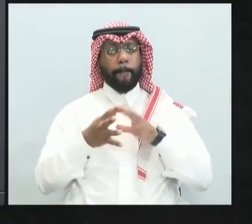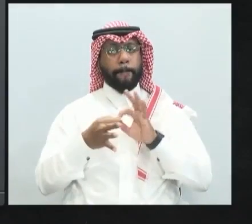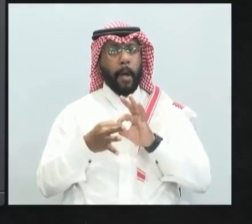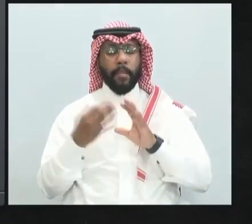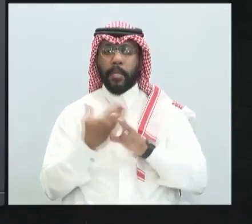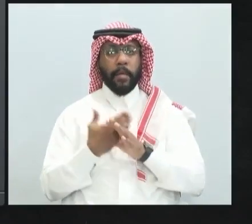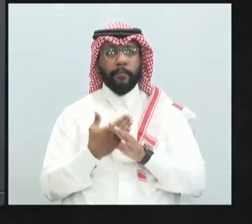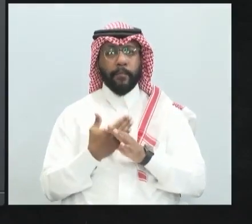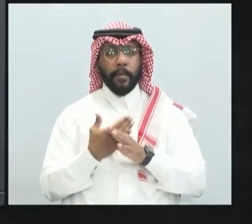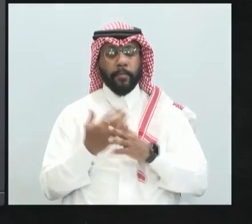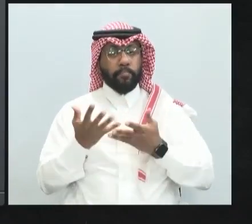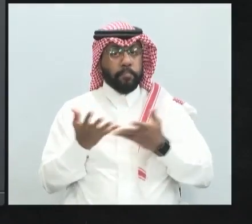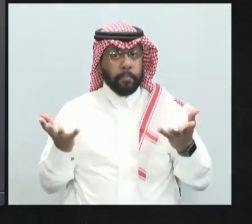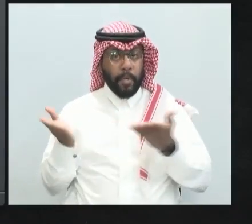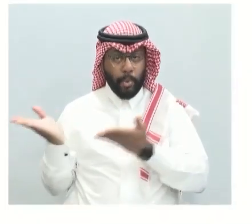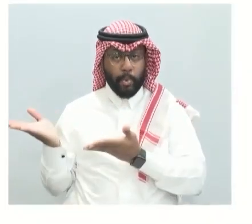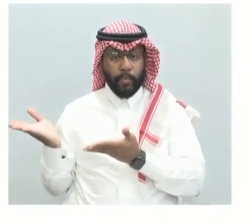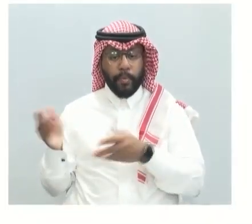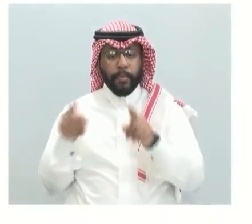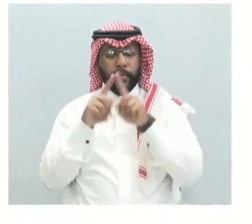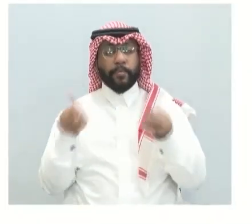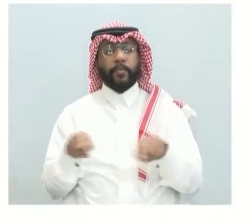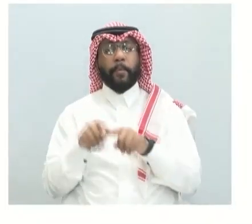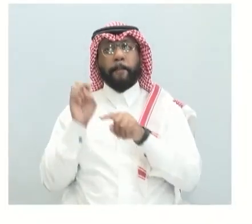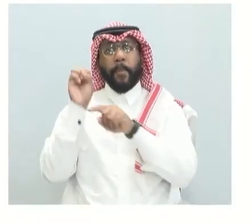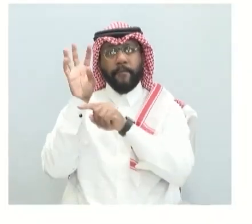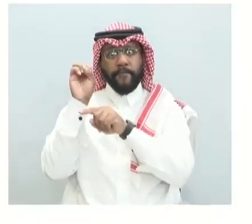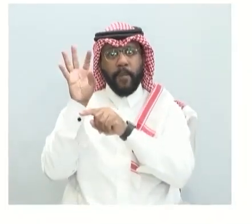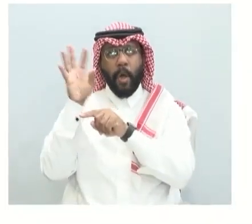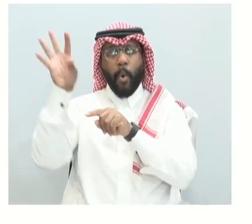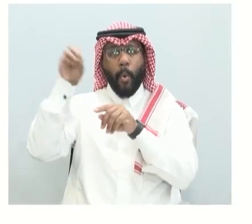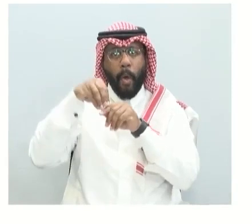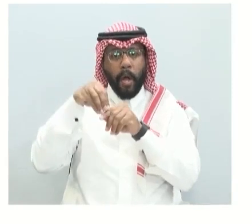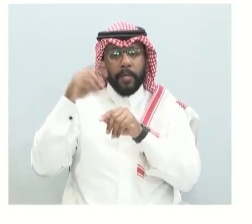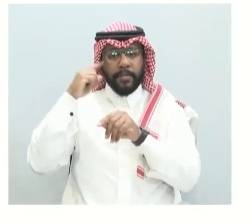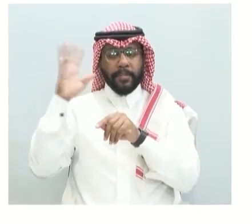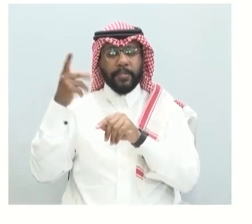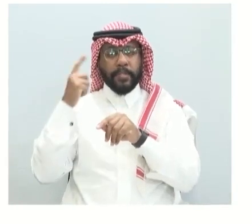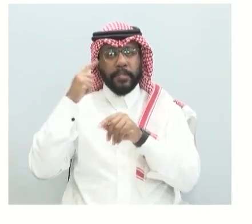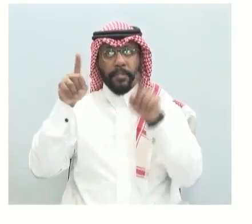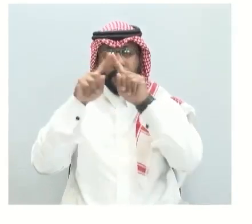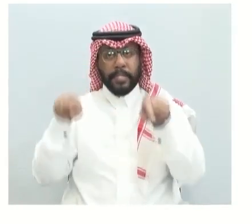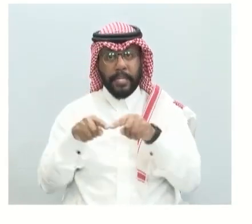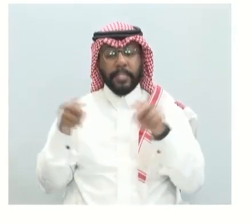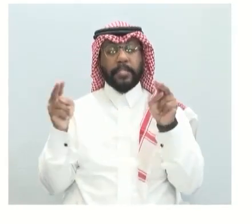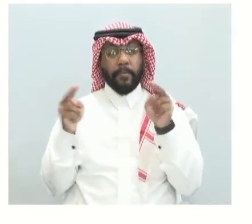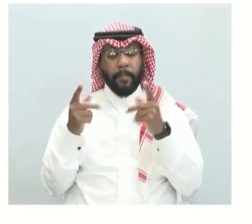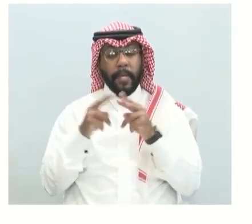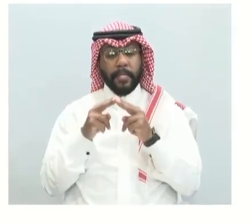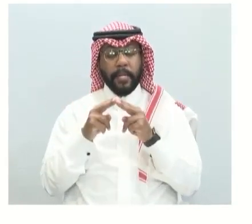احسنتم لدينا عده طرق لاتصال الاجهزه الحاسب مع بعضها البعض اما انها تتصل باتصال سلكي